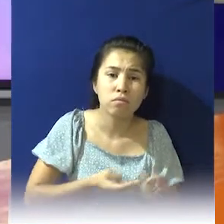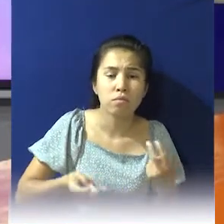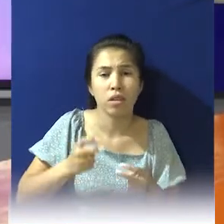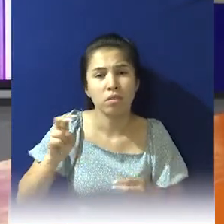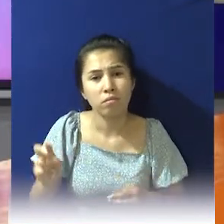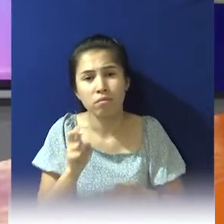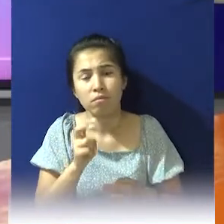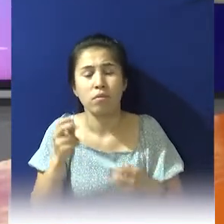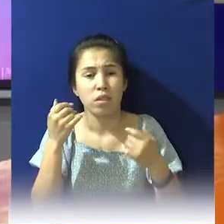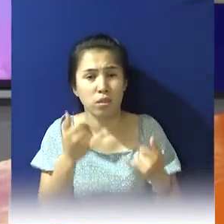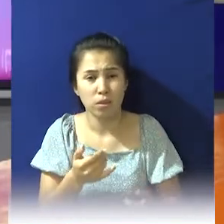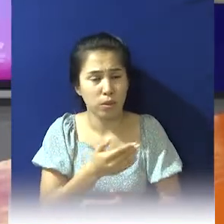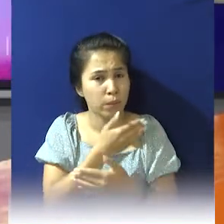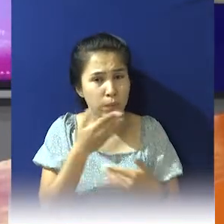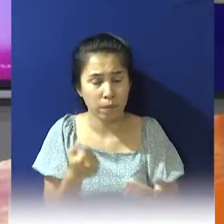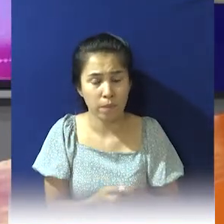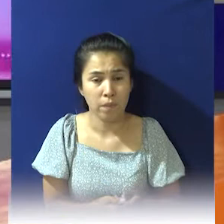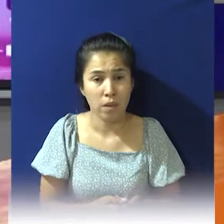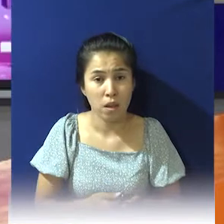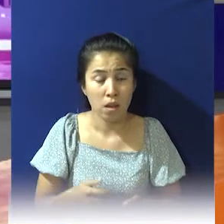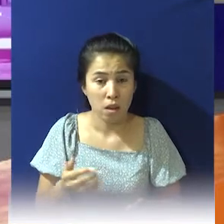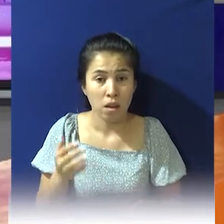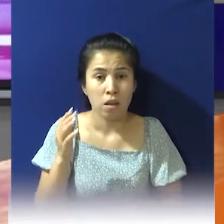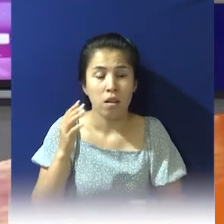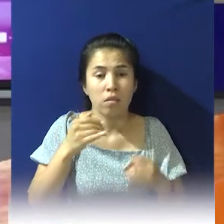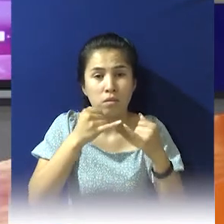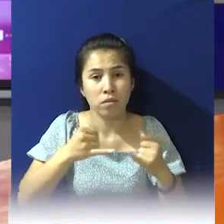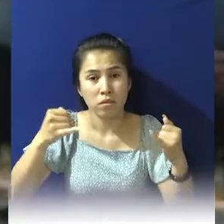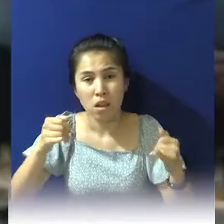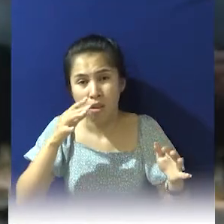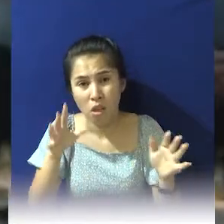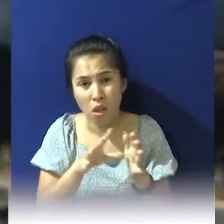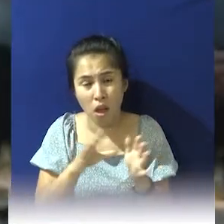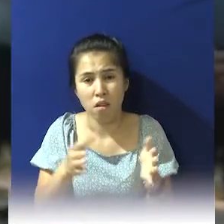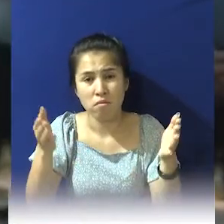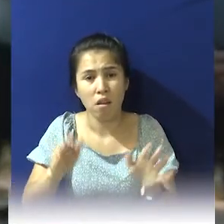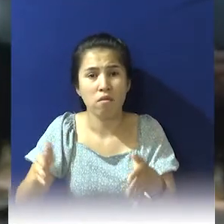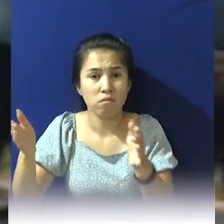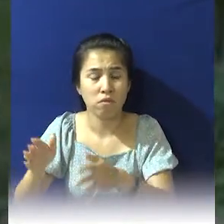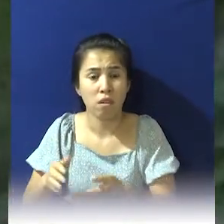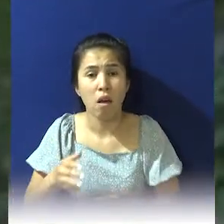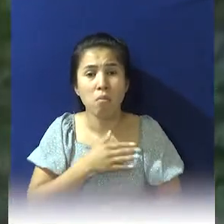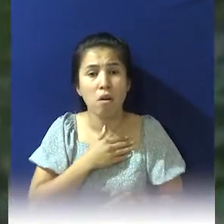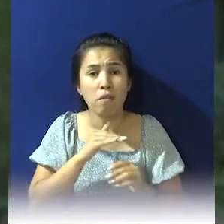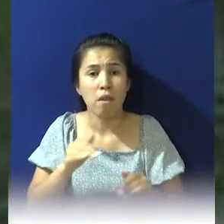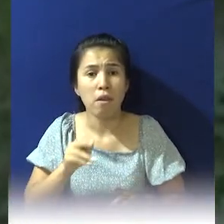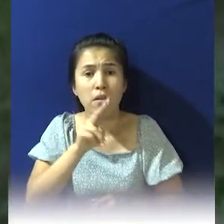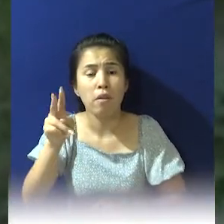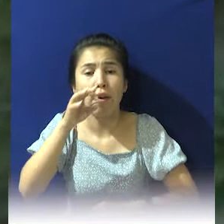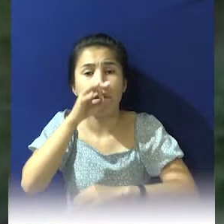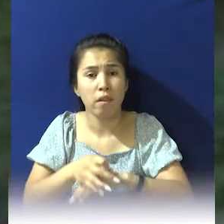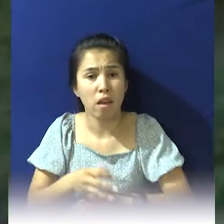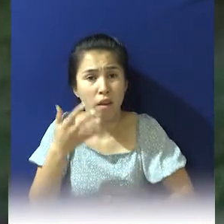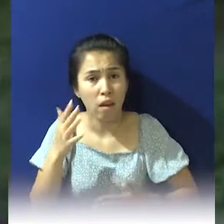82/1 по улице Казахстан с представителем ответственной организации. Попытки плодотворного сотрудничества с КСК, ответственным